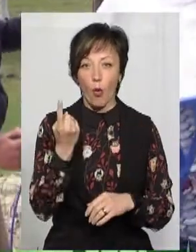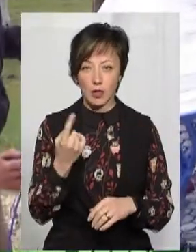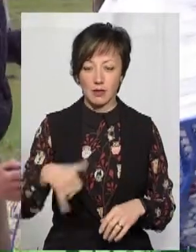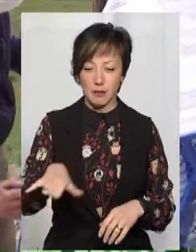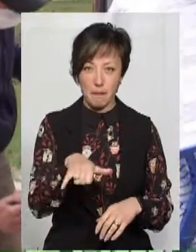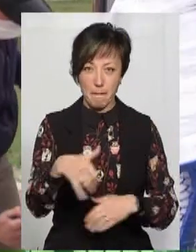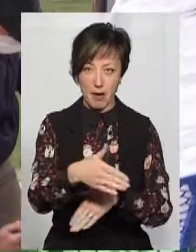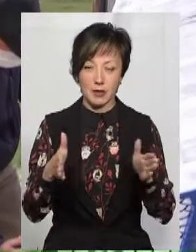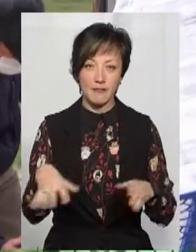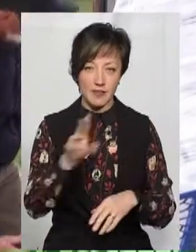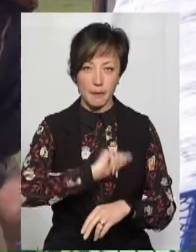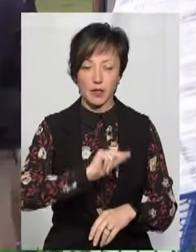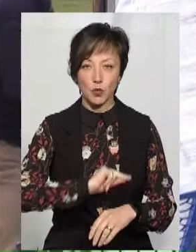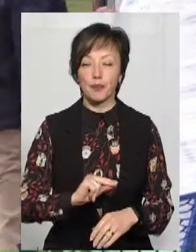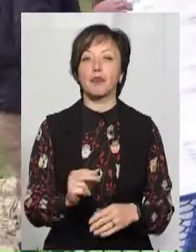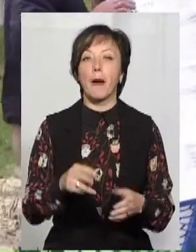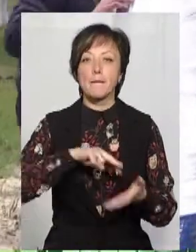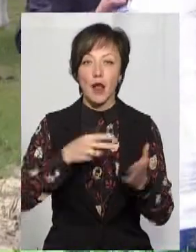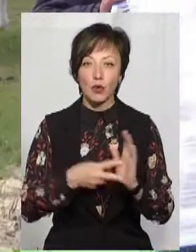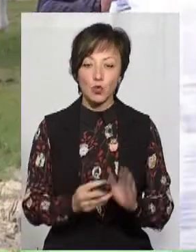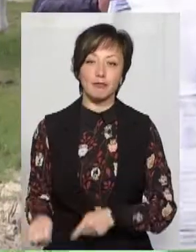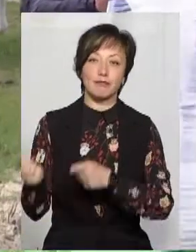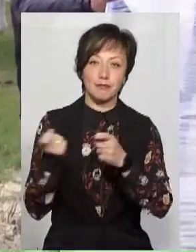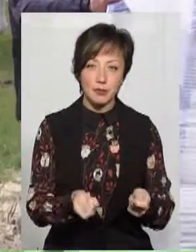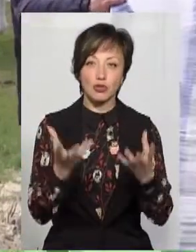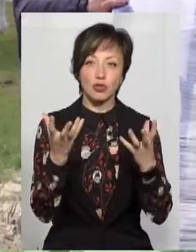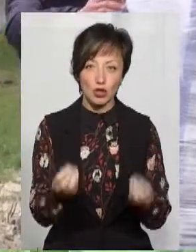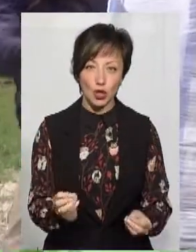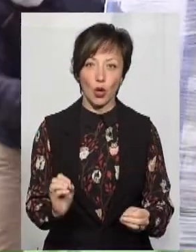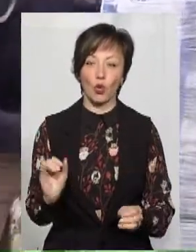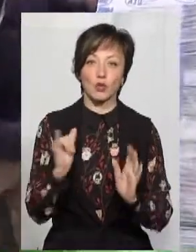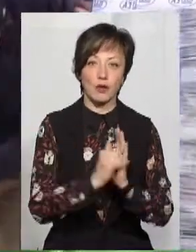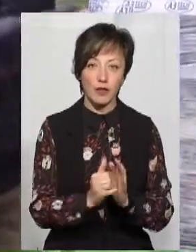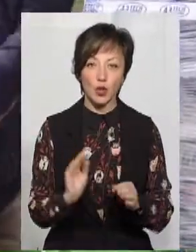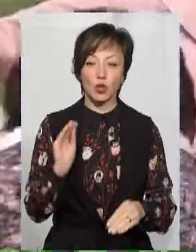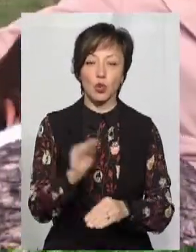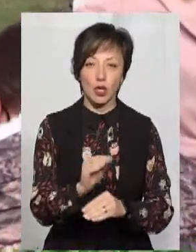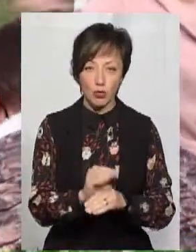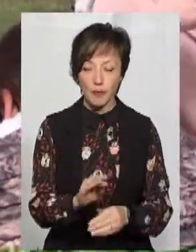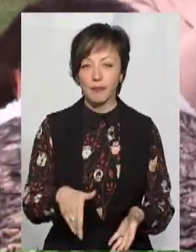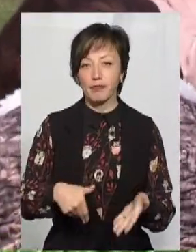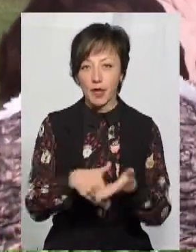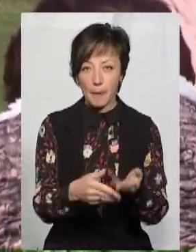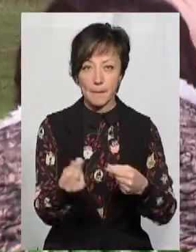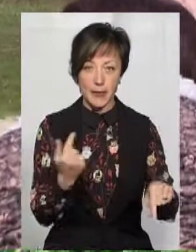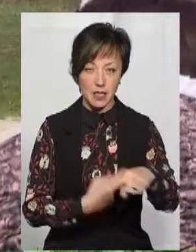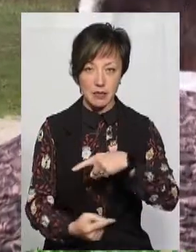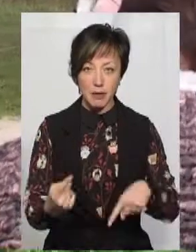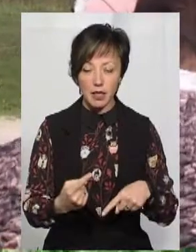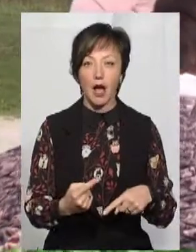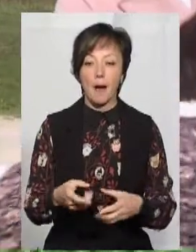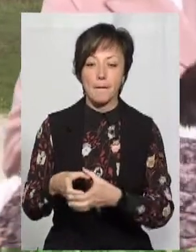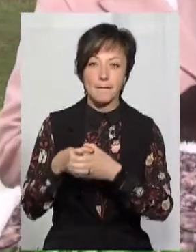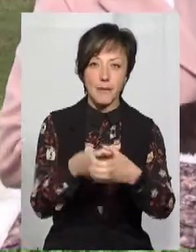працюють. Необхідне медобладнання планують довести і встановити найближчим часом, каже Віктор Іващук. Лікарні допомагають підприємці. Зокрема, чергову